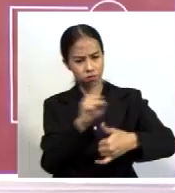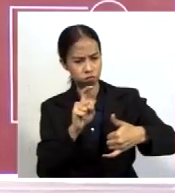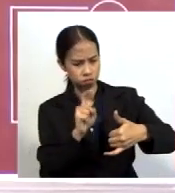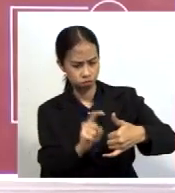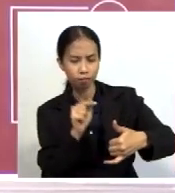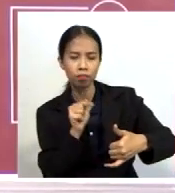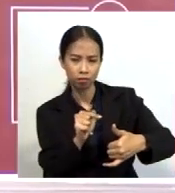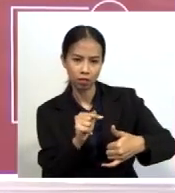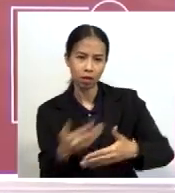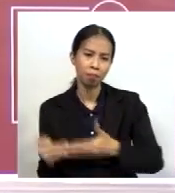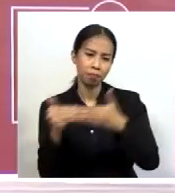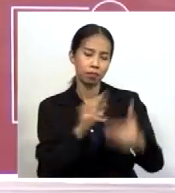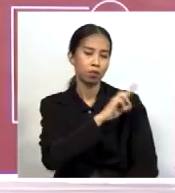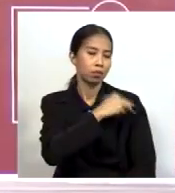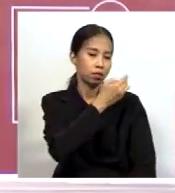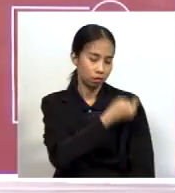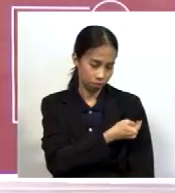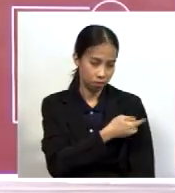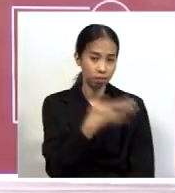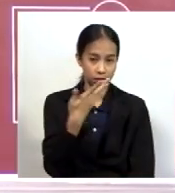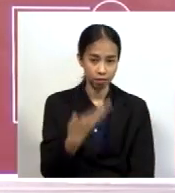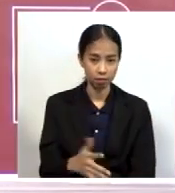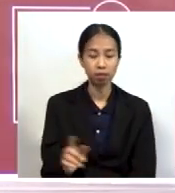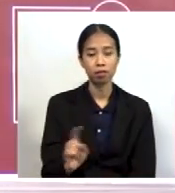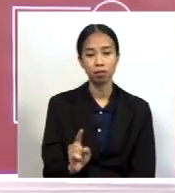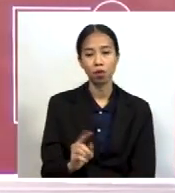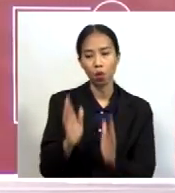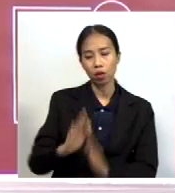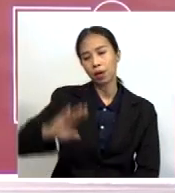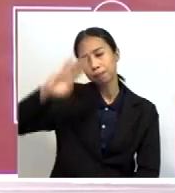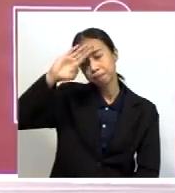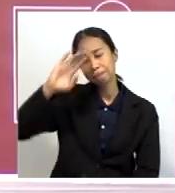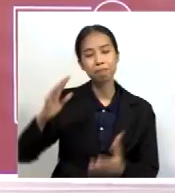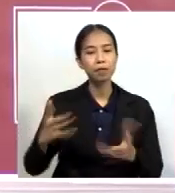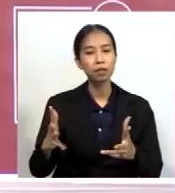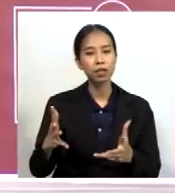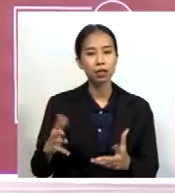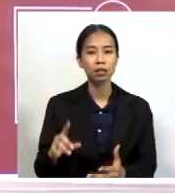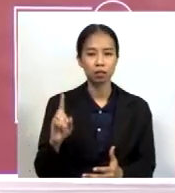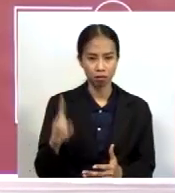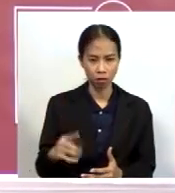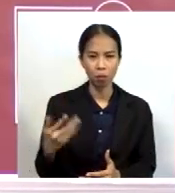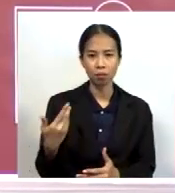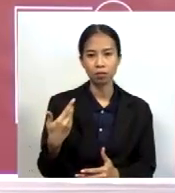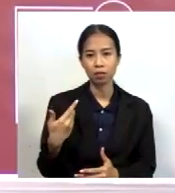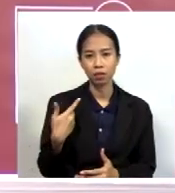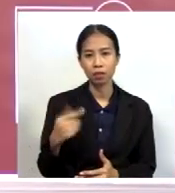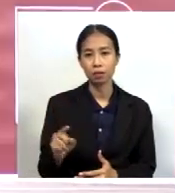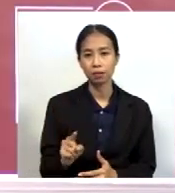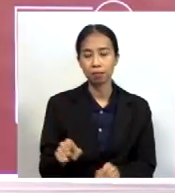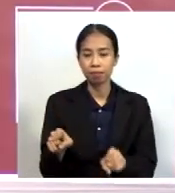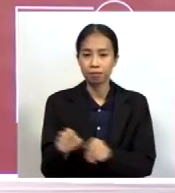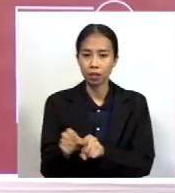ก็จะส่งตัวเข้าโรงพยาบาลนะครับส่วนที่ผู้ที่ไม่มีอาการก็ต้องทำควอรันตีนะครับในเรื่องของ